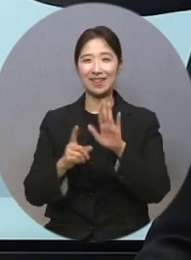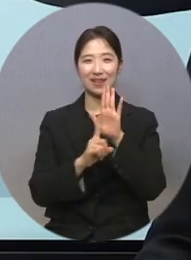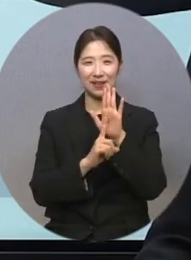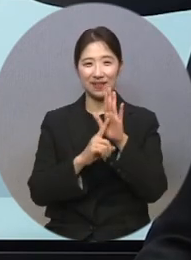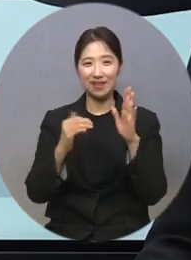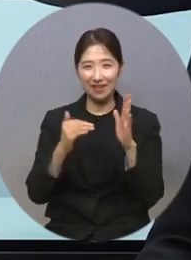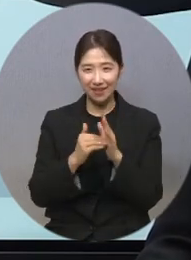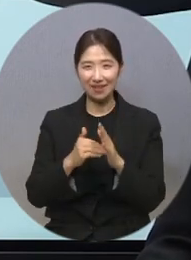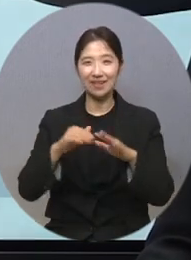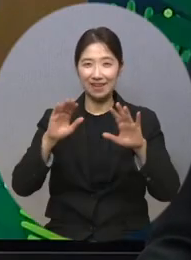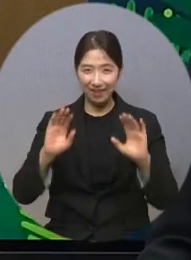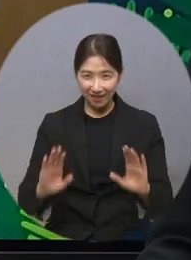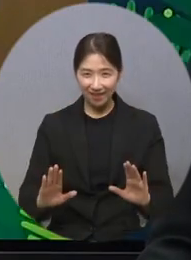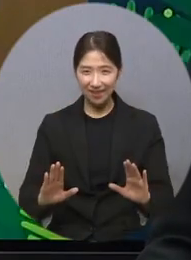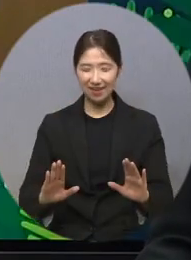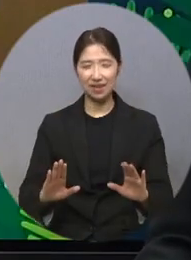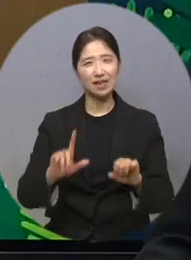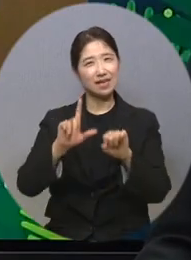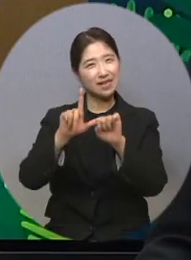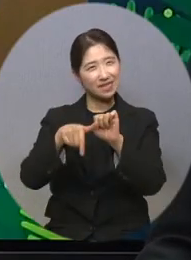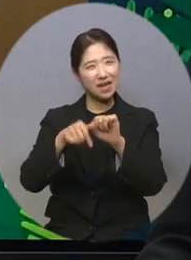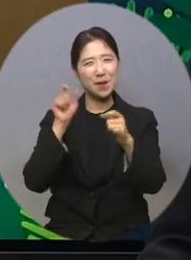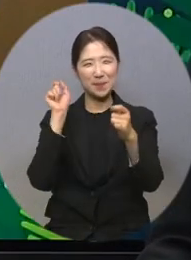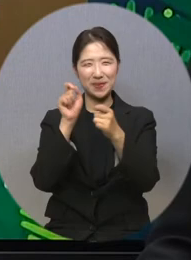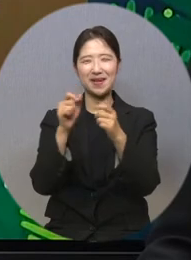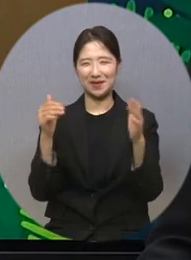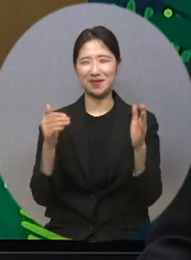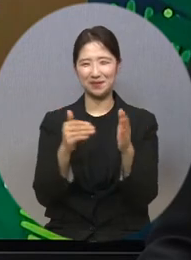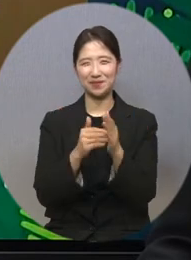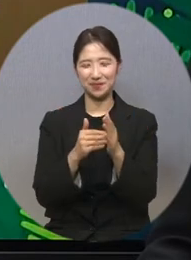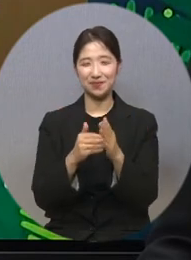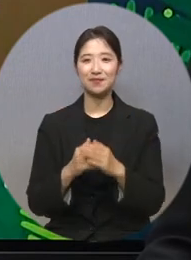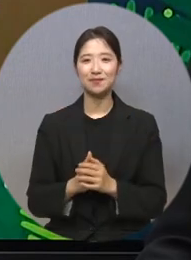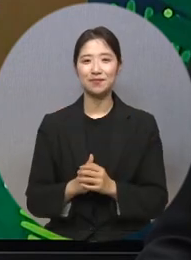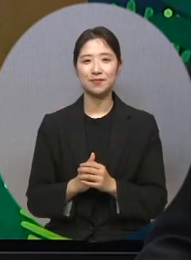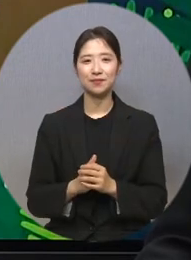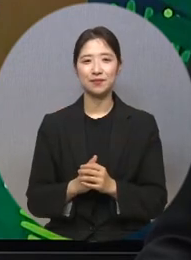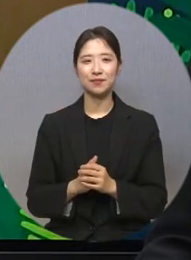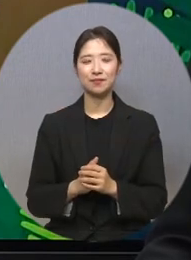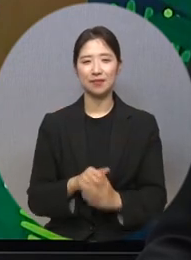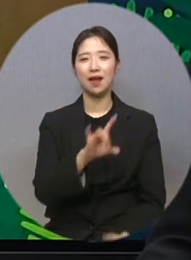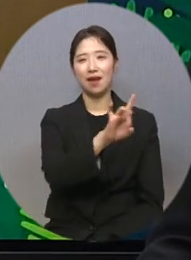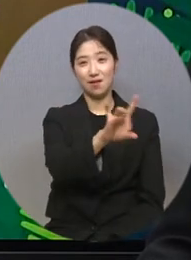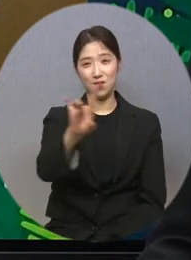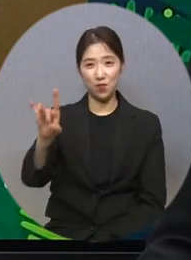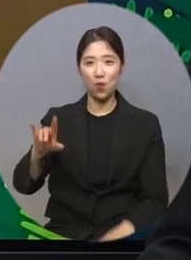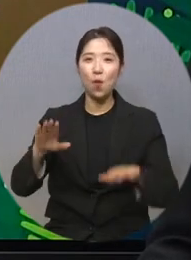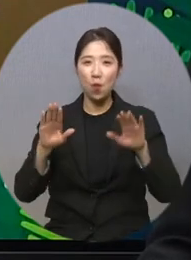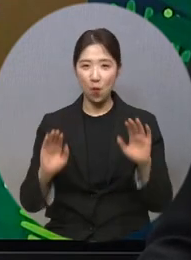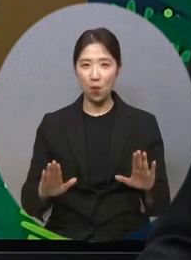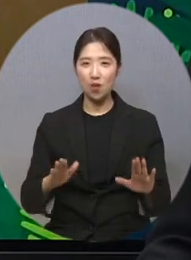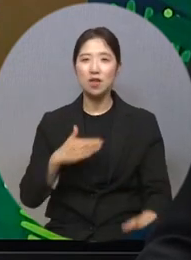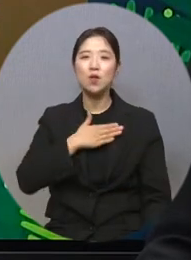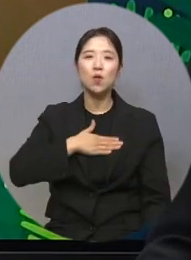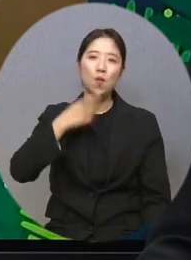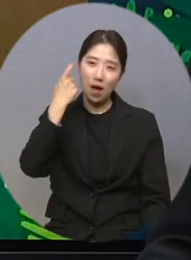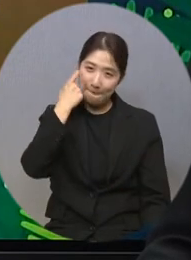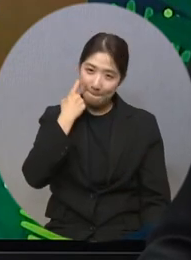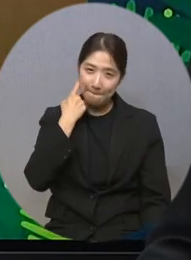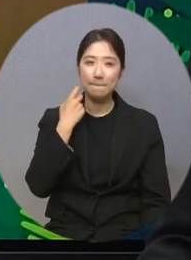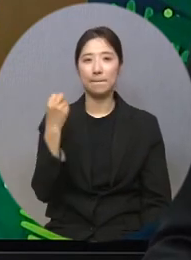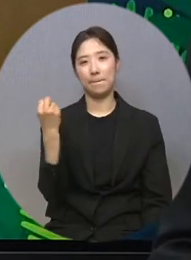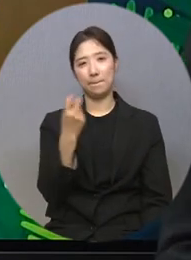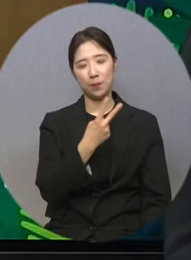이제 저희 시간으로는 좀 마무리를 좀 해야 될 것 같고요. 한 분씩 오늘 이제 소감도 좋고요.